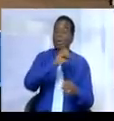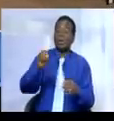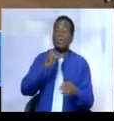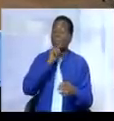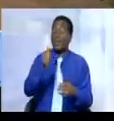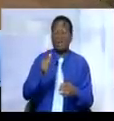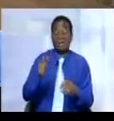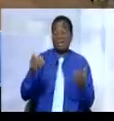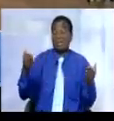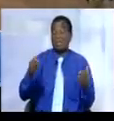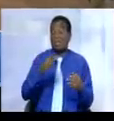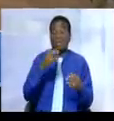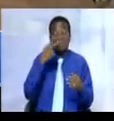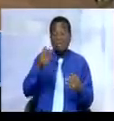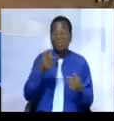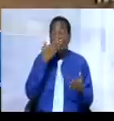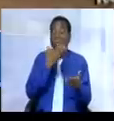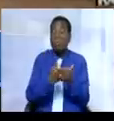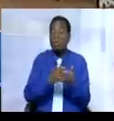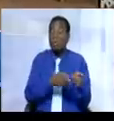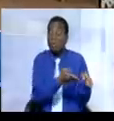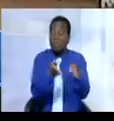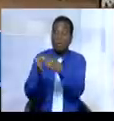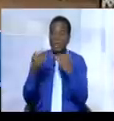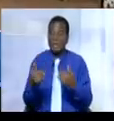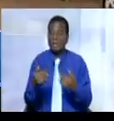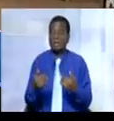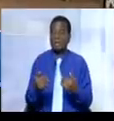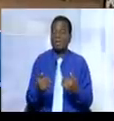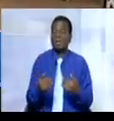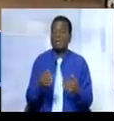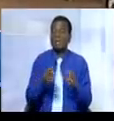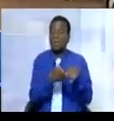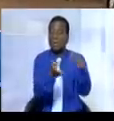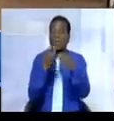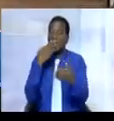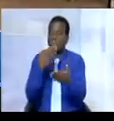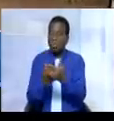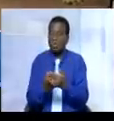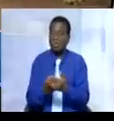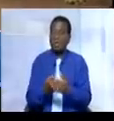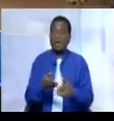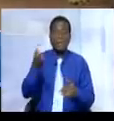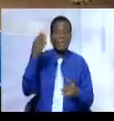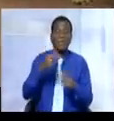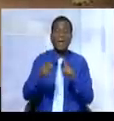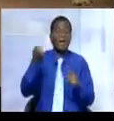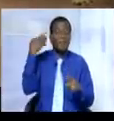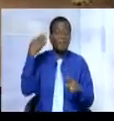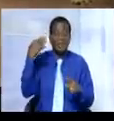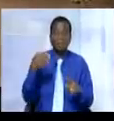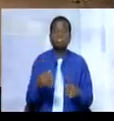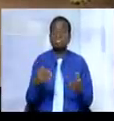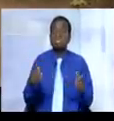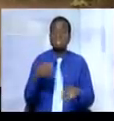moto. Maintenant, pour quitter du carrefour ici, on peut facilement faire 5 minutes, alors que dans le temps, il fallait aller qu'à